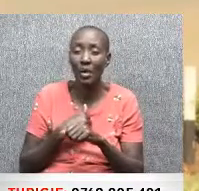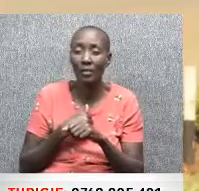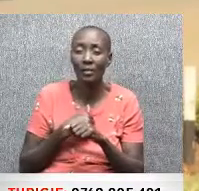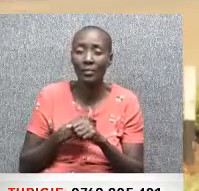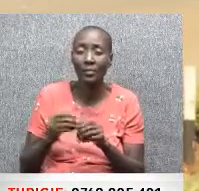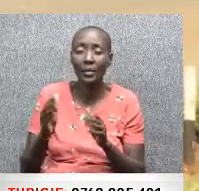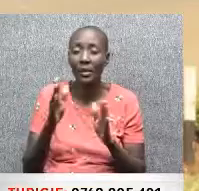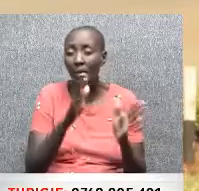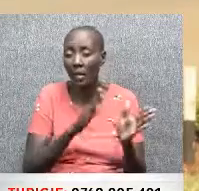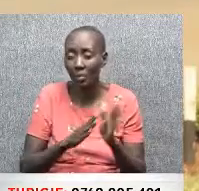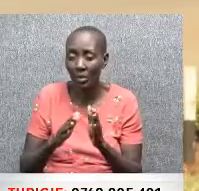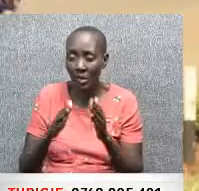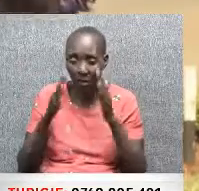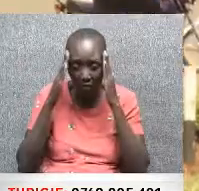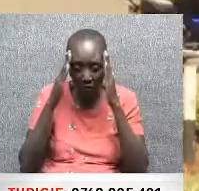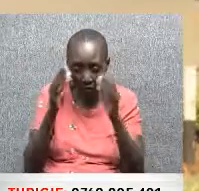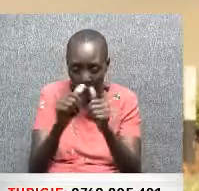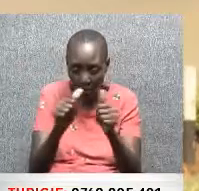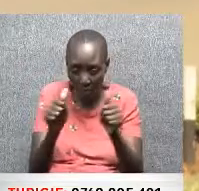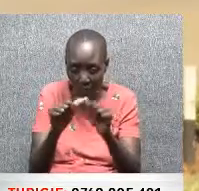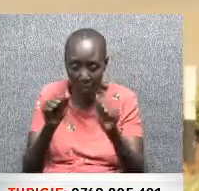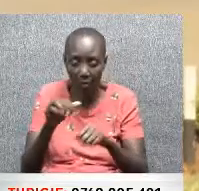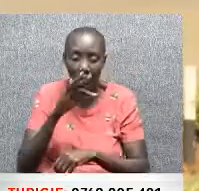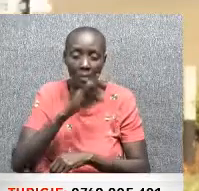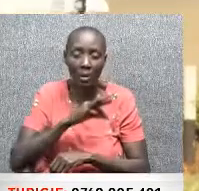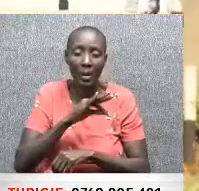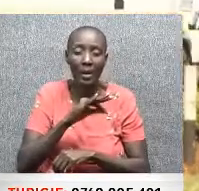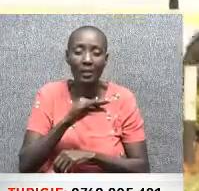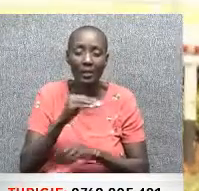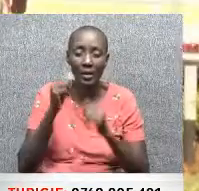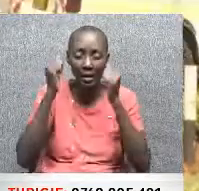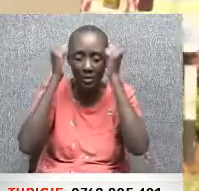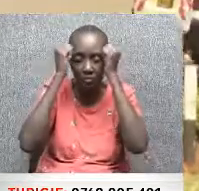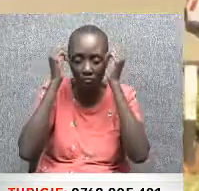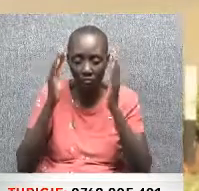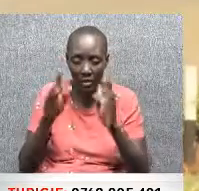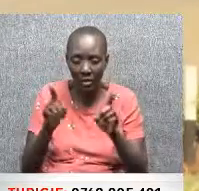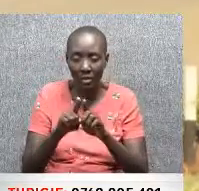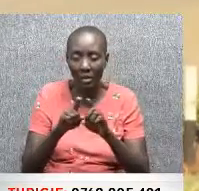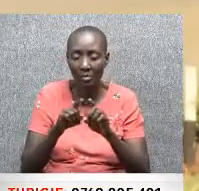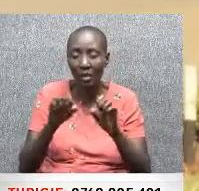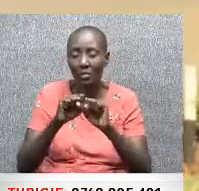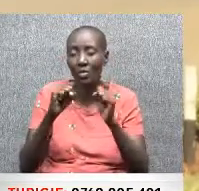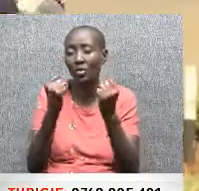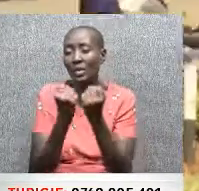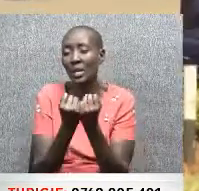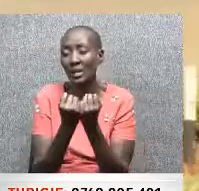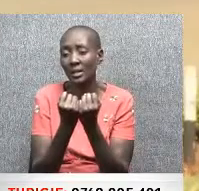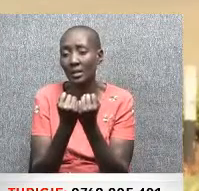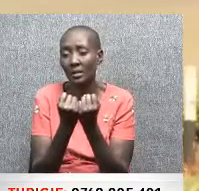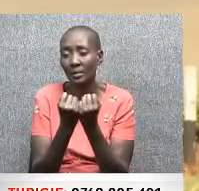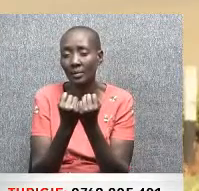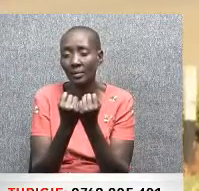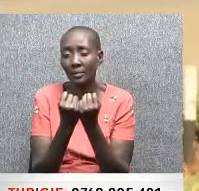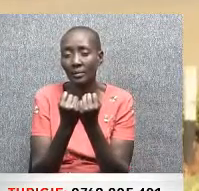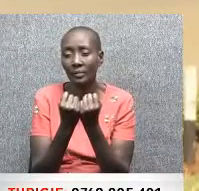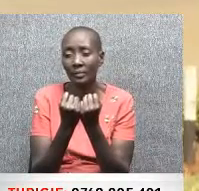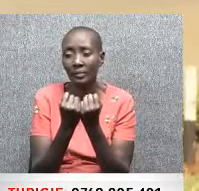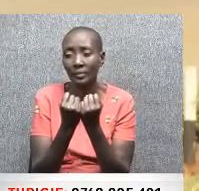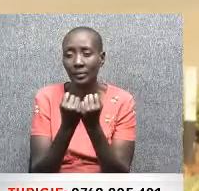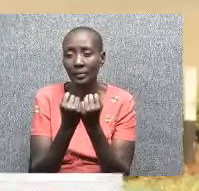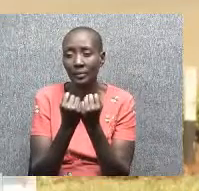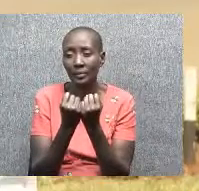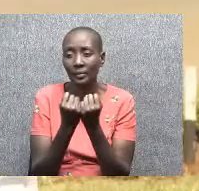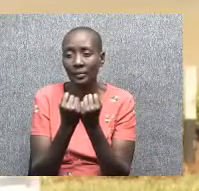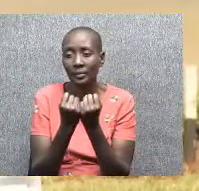ukizingatiwa vizuri bila shaka utaleta manufaa kwa wanafunzi hawa na jamii kwa ujumla. Daniel Dembede, TV47, kaunti